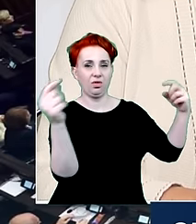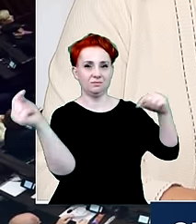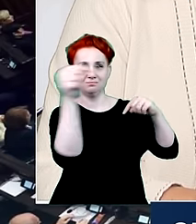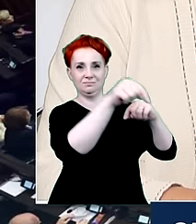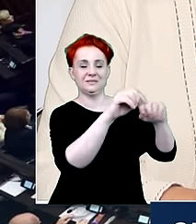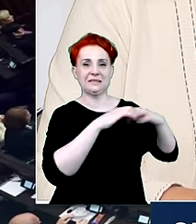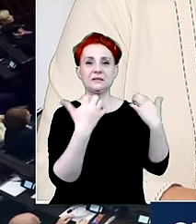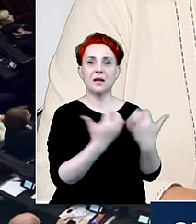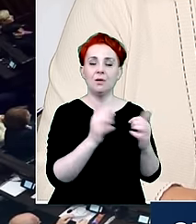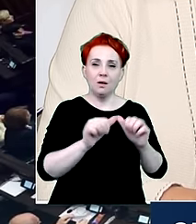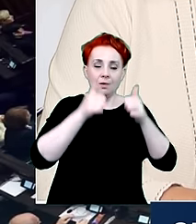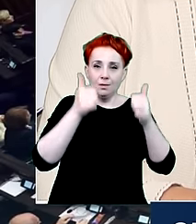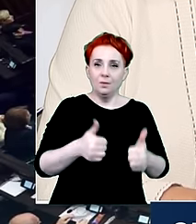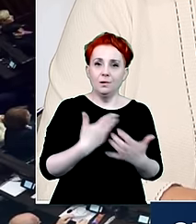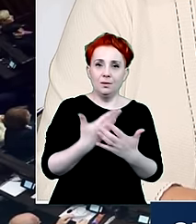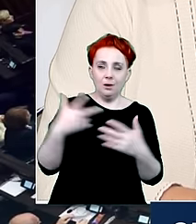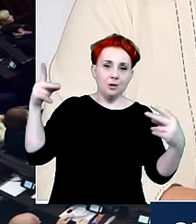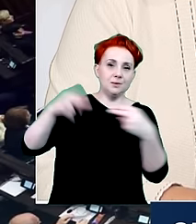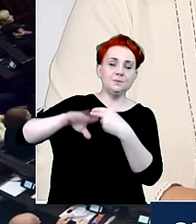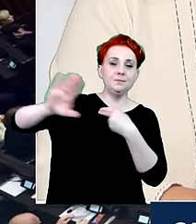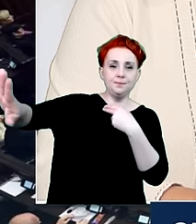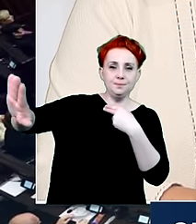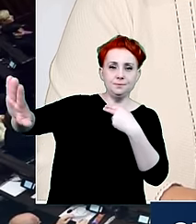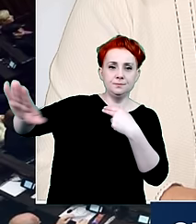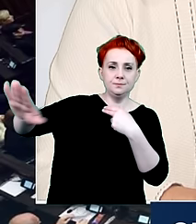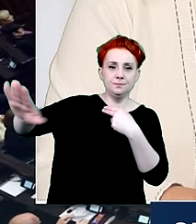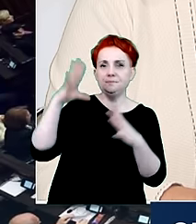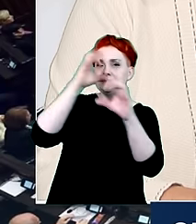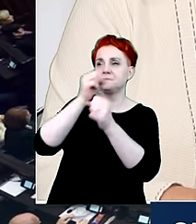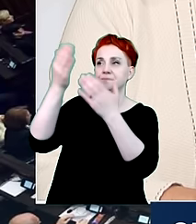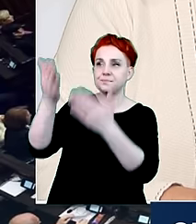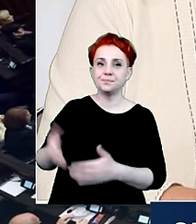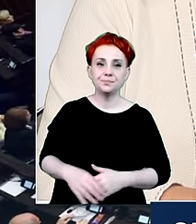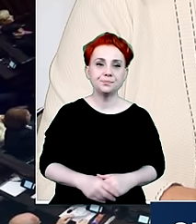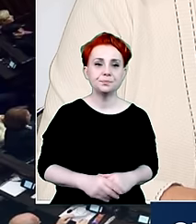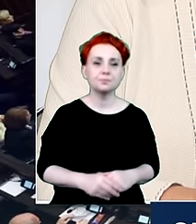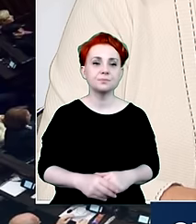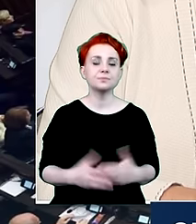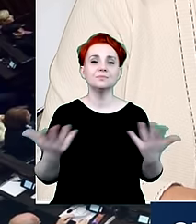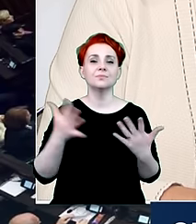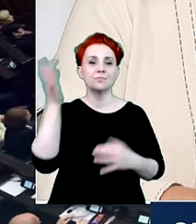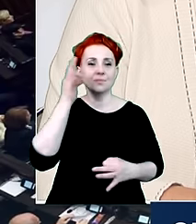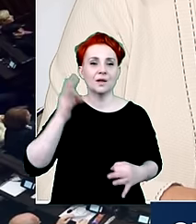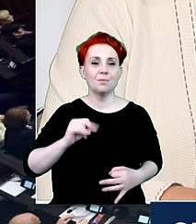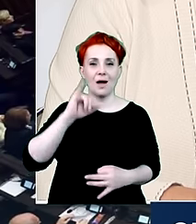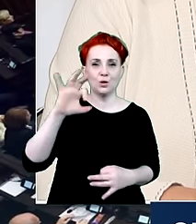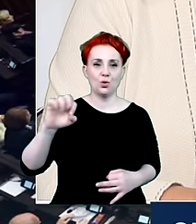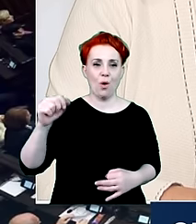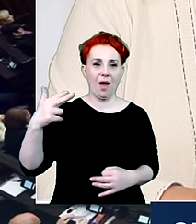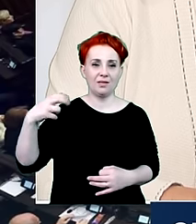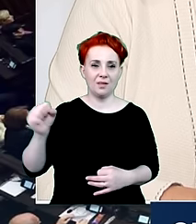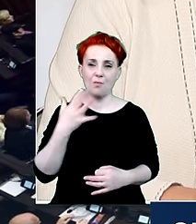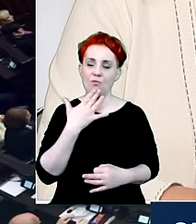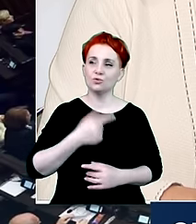stało? Dlaczego nagle się od tej pani odcinacie? Dlaczego o niej zapominacie? Gdzie jest pani Joanna, którą też kreowaliście na swoją